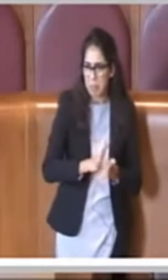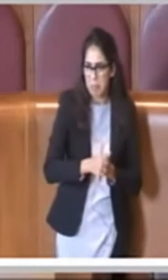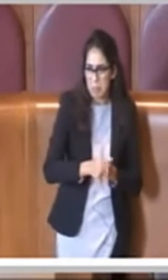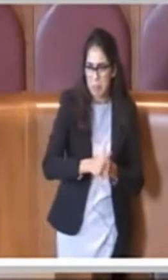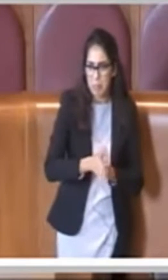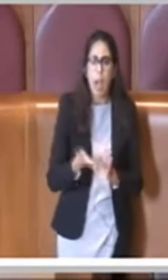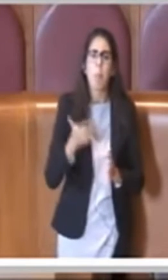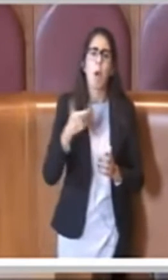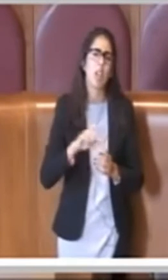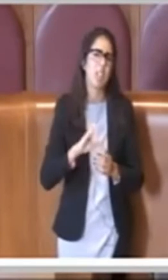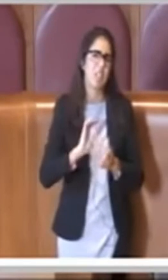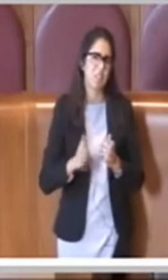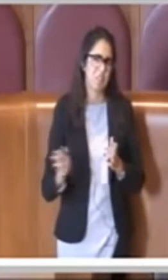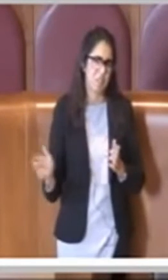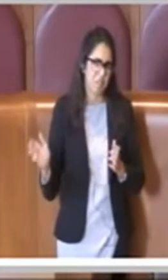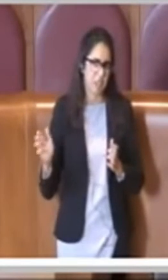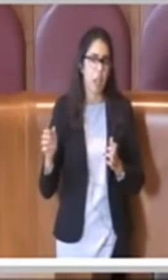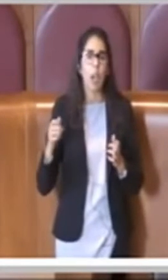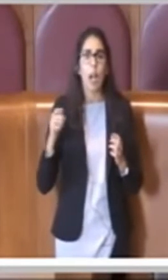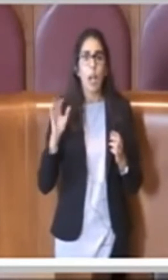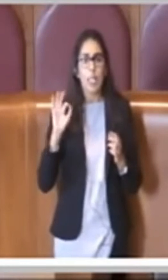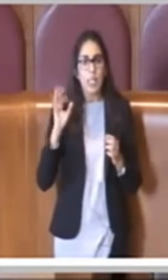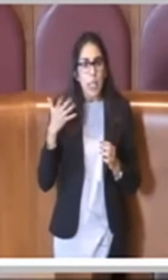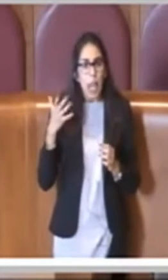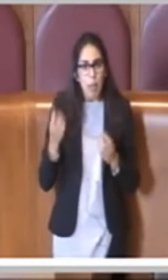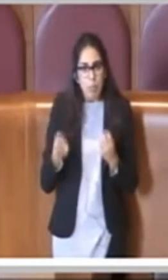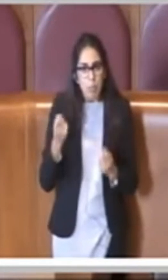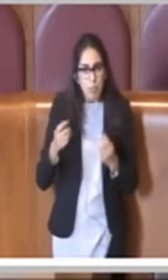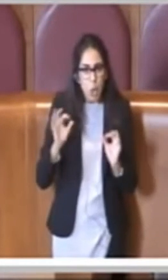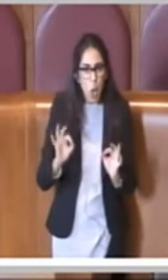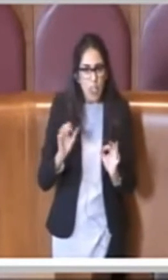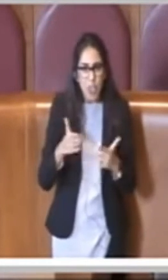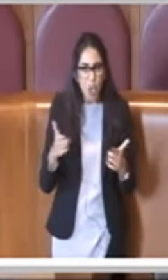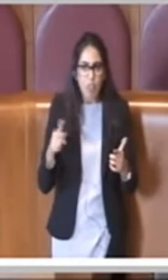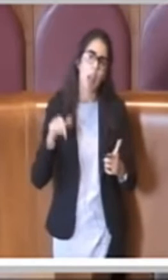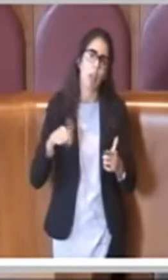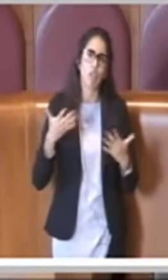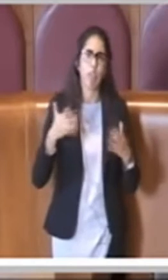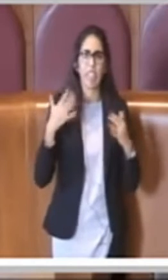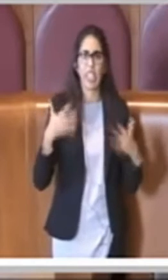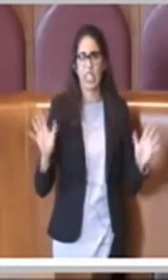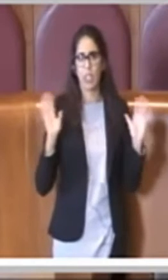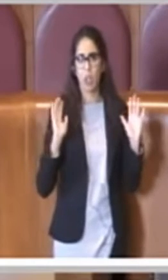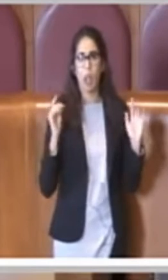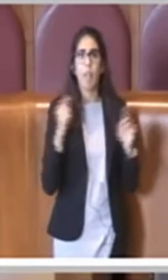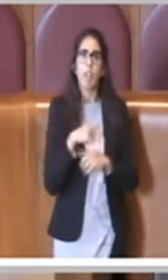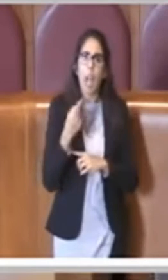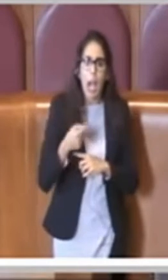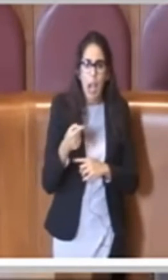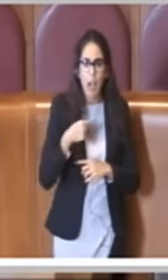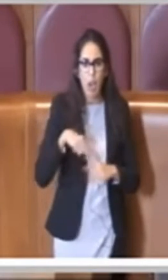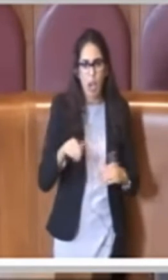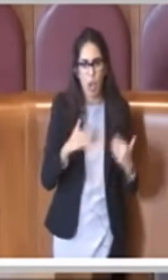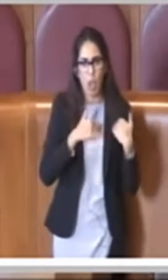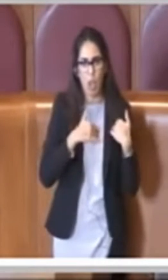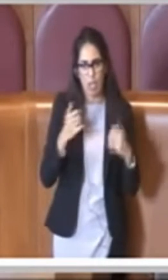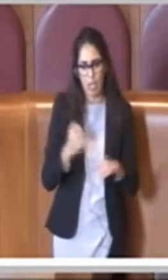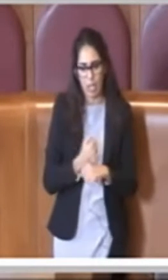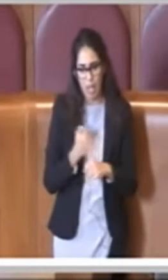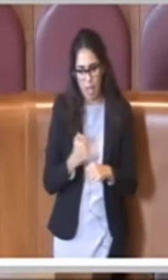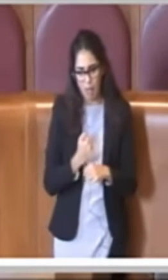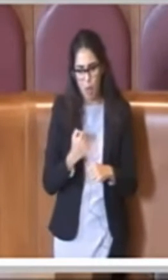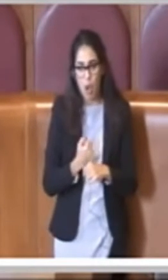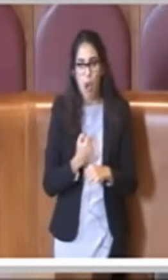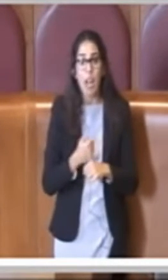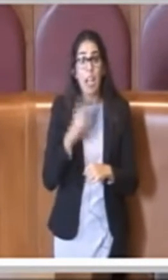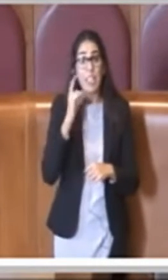che a quest'ora sarebbe finita. Invece ci stiamo ancora lavorando noi. Sappiamo che la società ha avuto